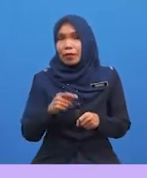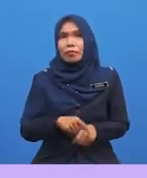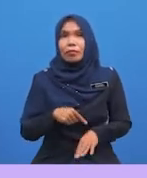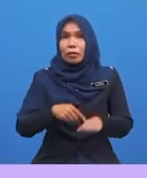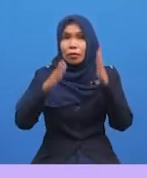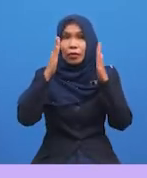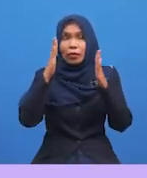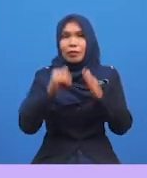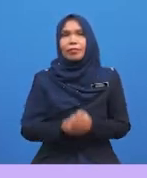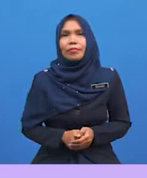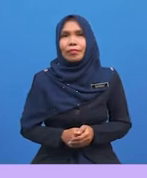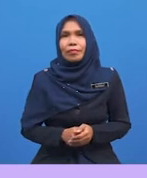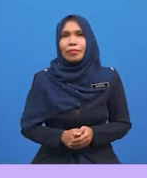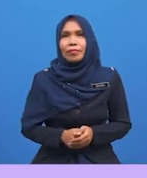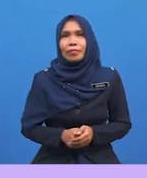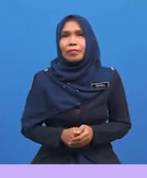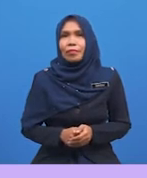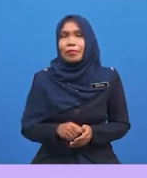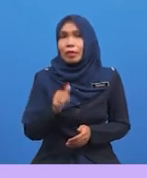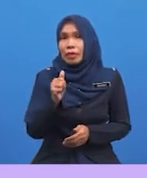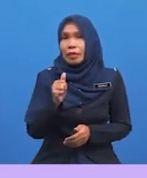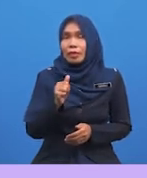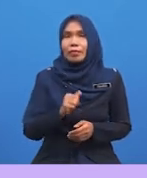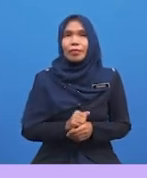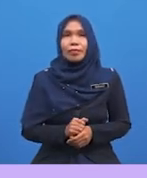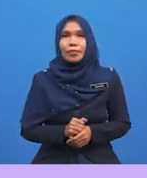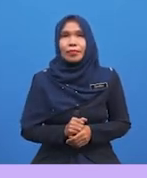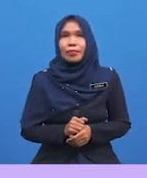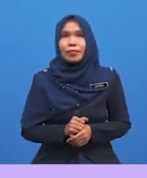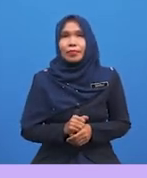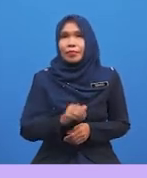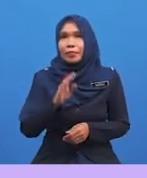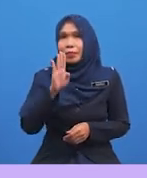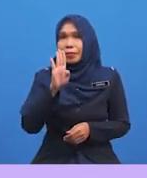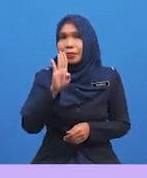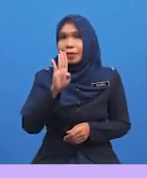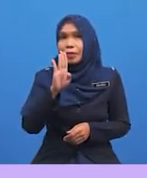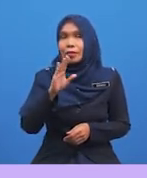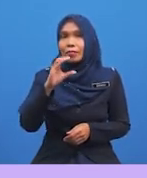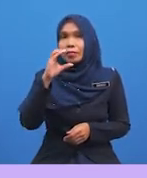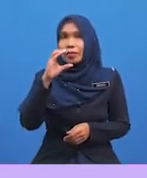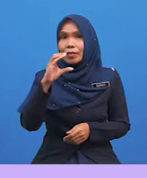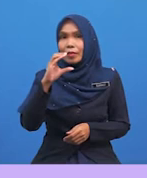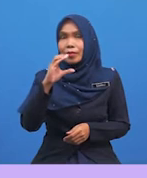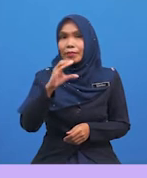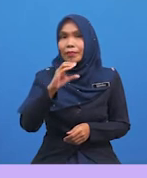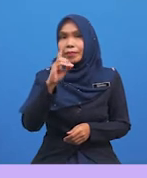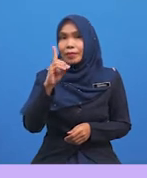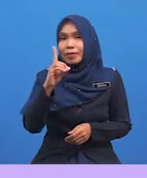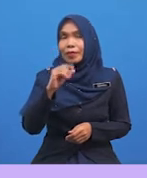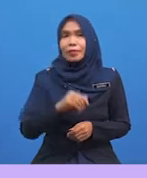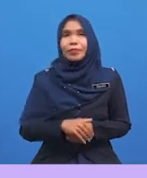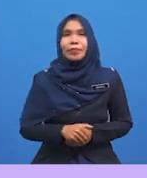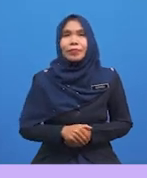Kuala Lumpur, B. Alor Star, C. Kangar, D.